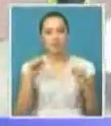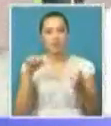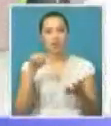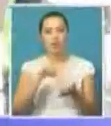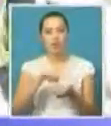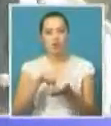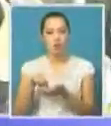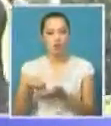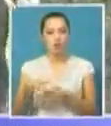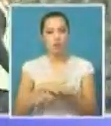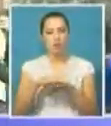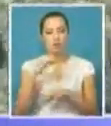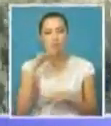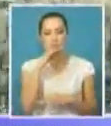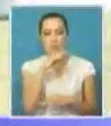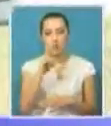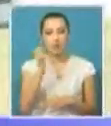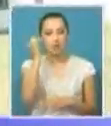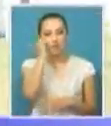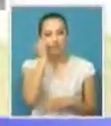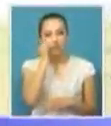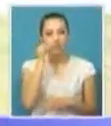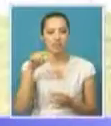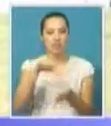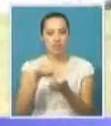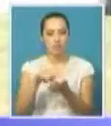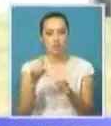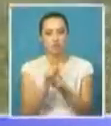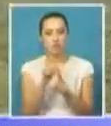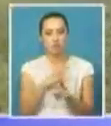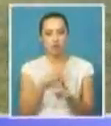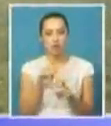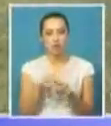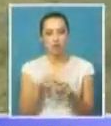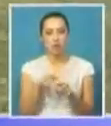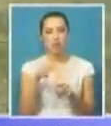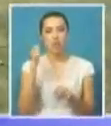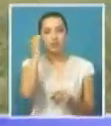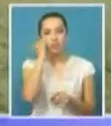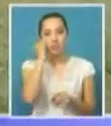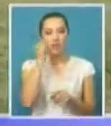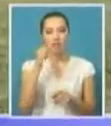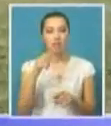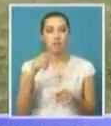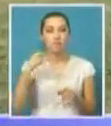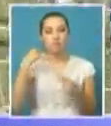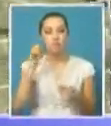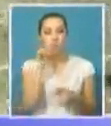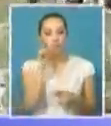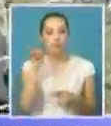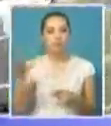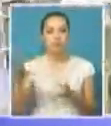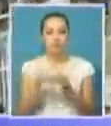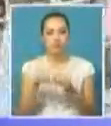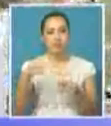толы болды. Себебі аға буынға қарап өскелең жастарда спортқа өстенеді. Өздерінің орта жасқа келгендеріне қарамастан жастармен өткен ойында Кентаудың